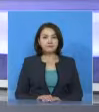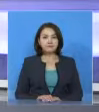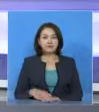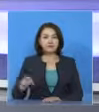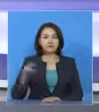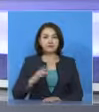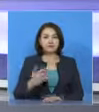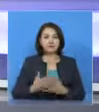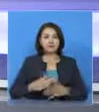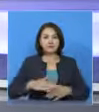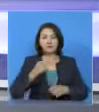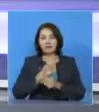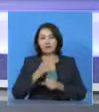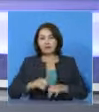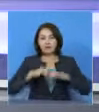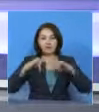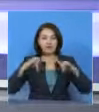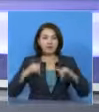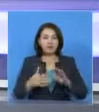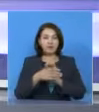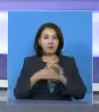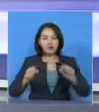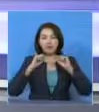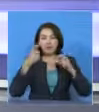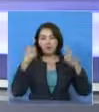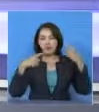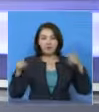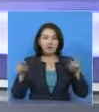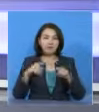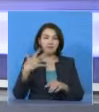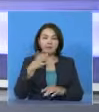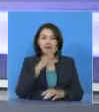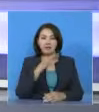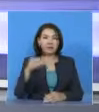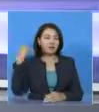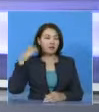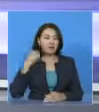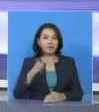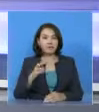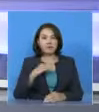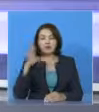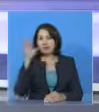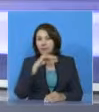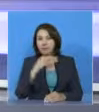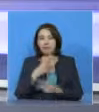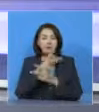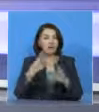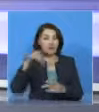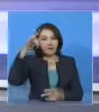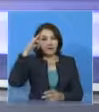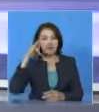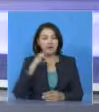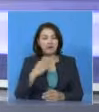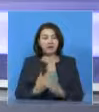В регионе стремительными темпами развиваются боевые искусства. Последние 5 лет актюбинские файтеры успешно представляют Казахстан